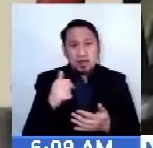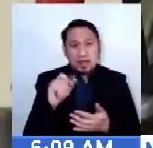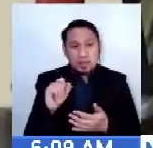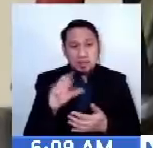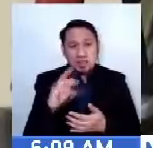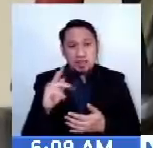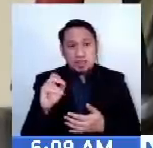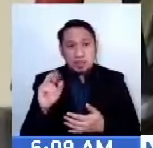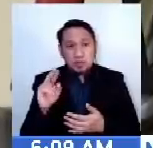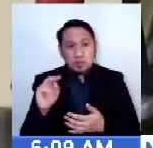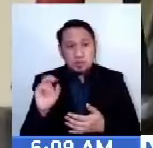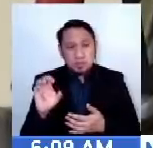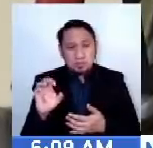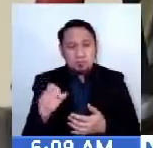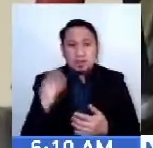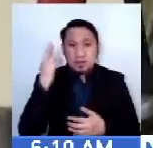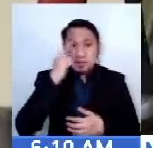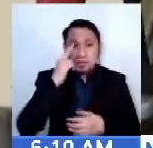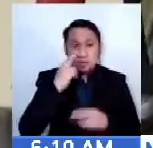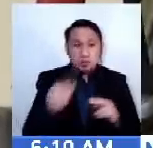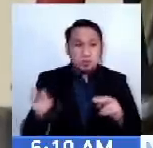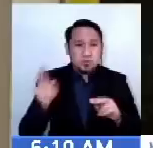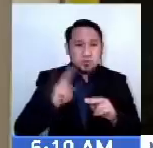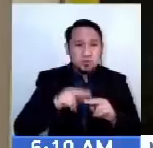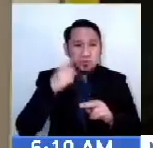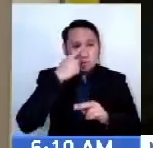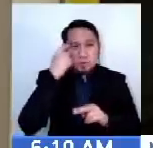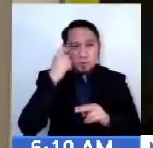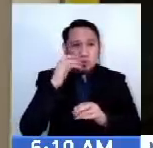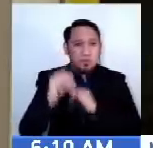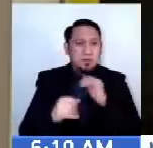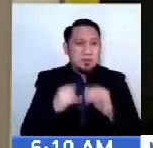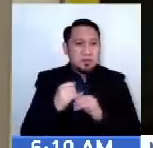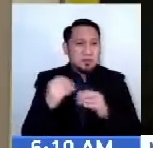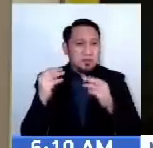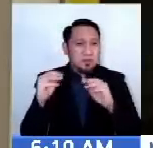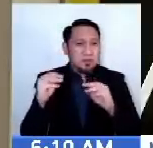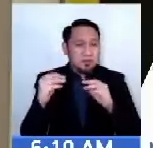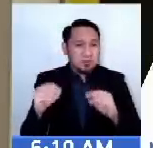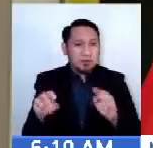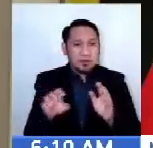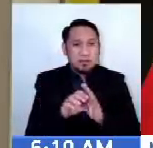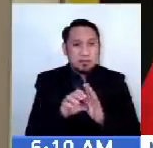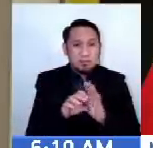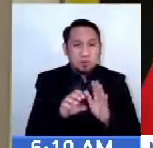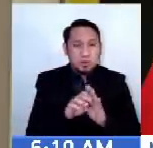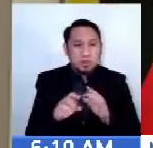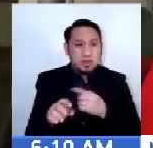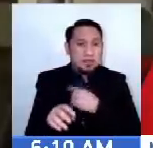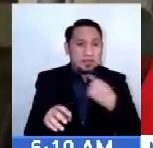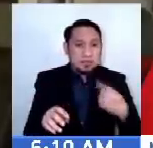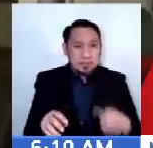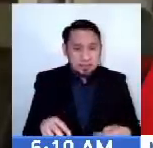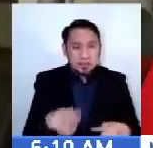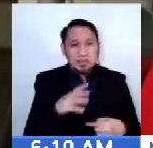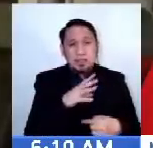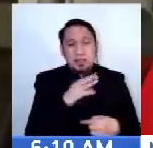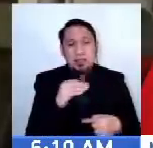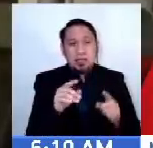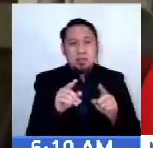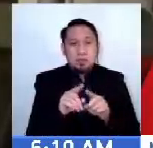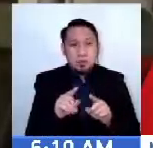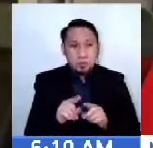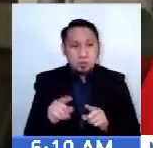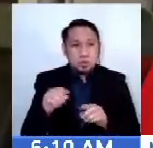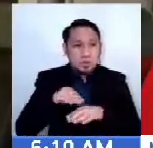ay dahil sa lumalakas na demand matapos magluwag ng lockdown sa ilang lugar sa China. Gayon din sa pag-atake ngayon ng Russia sa southern